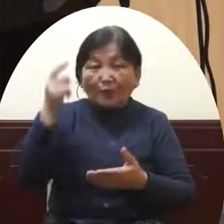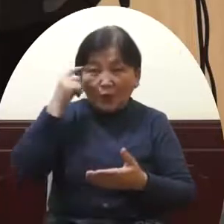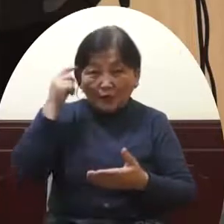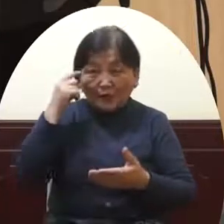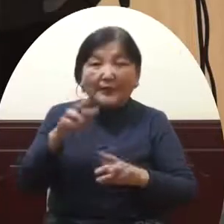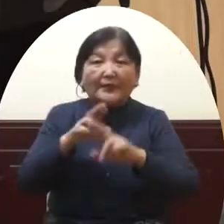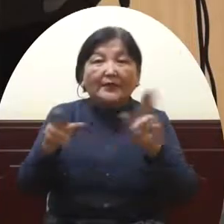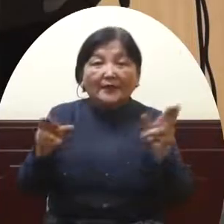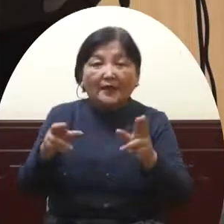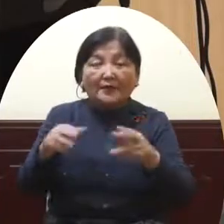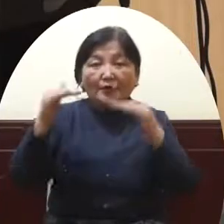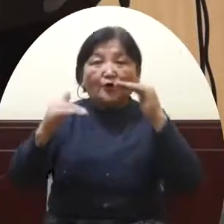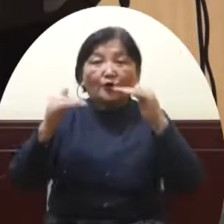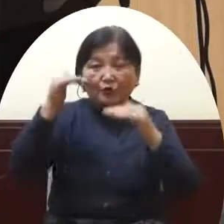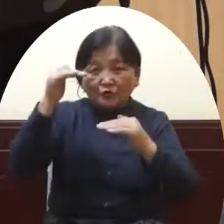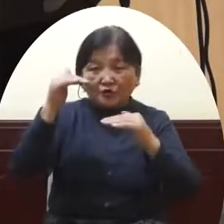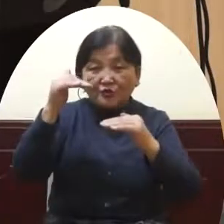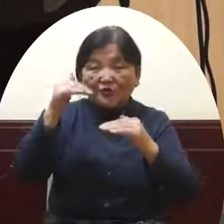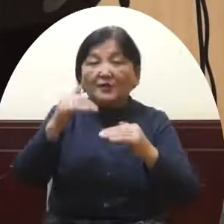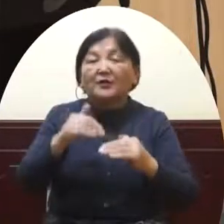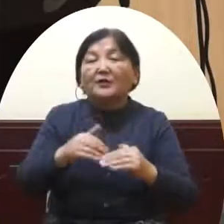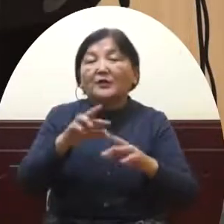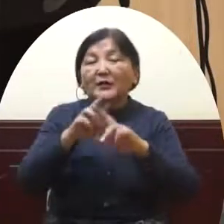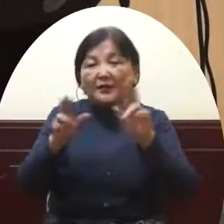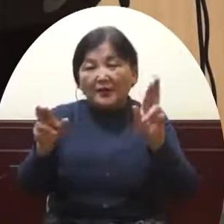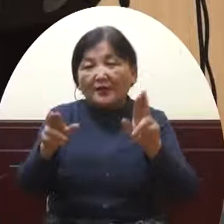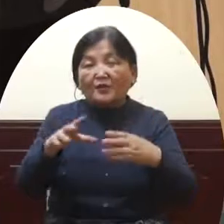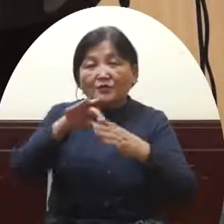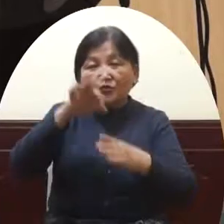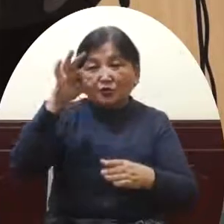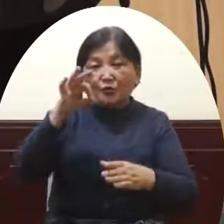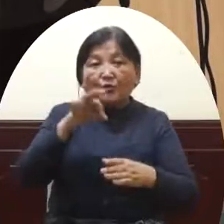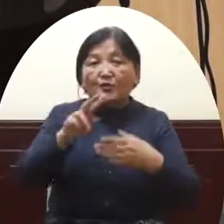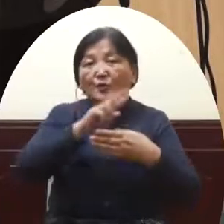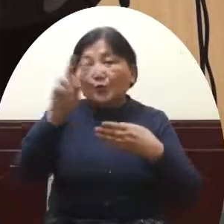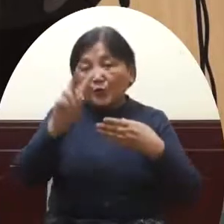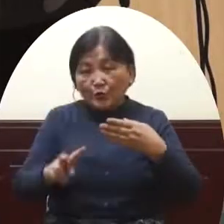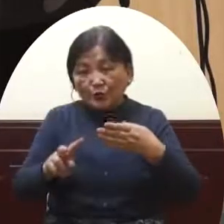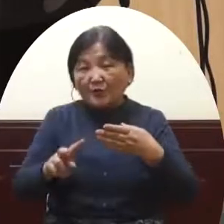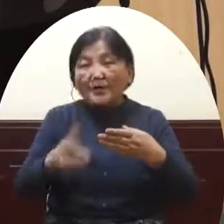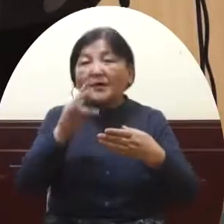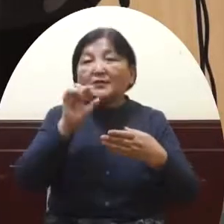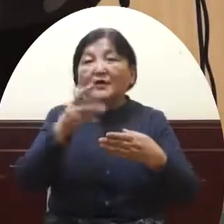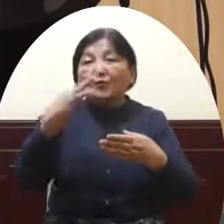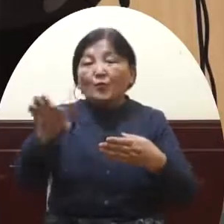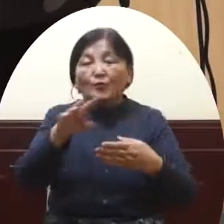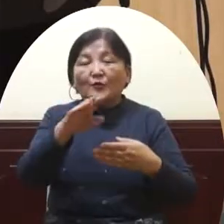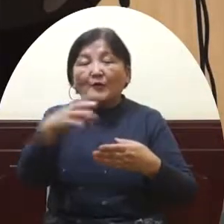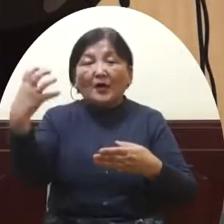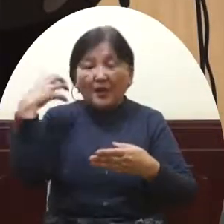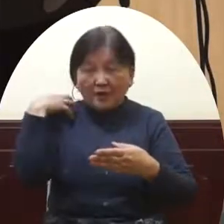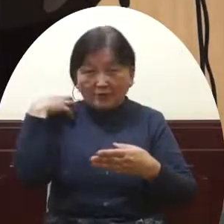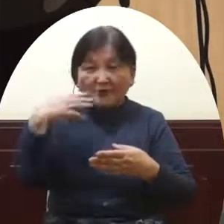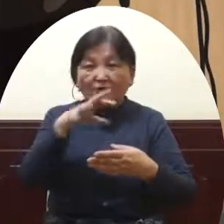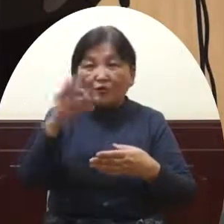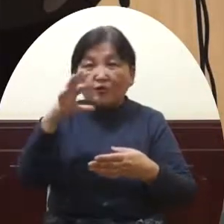дамжуулж хөгжлийн хөтөлбөрийн багт өгөөд тэгээд сонгуулийн үр дүнгээрээ бид нар аль нэг намд хариуцлага тооцож гэнэ